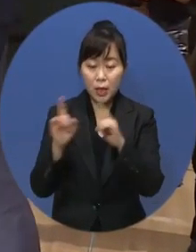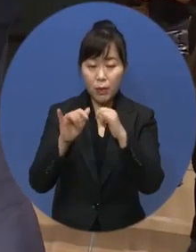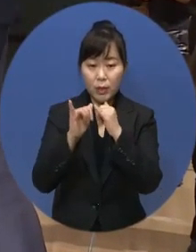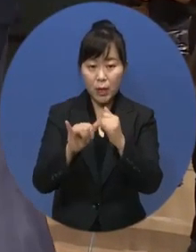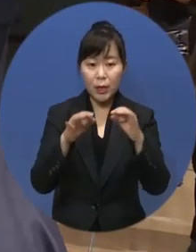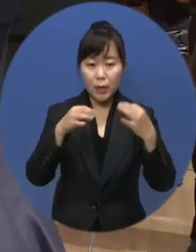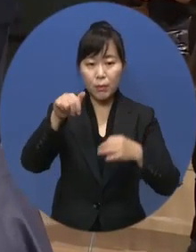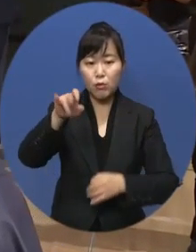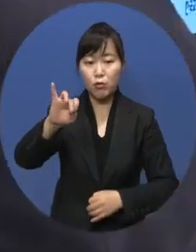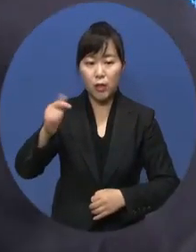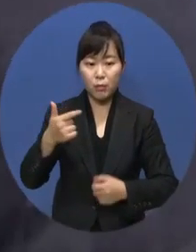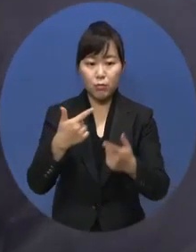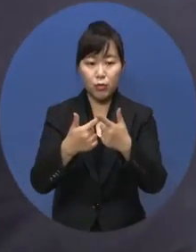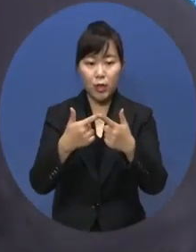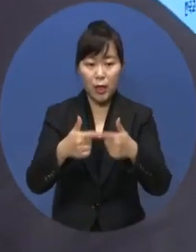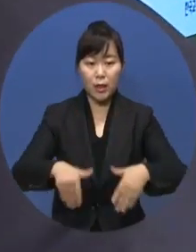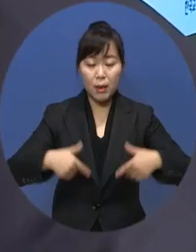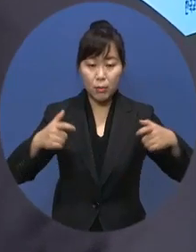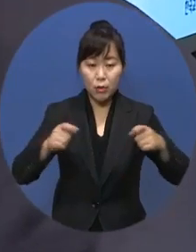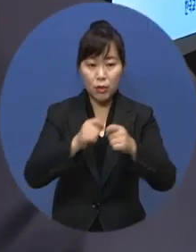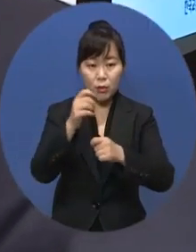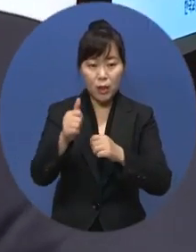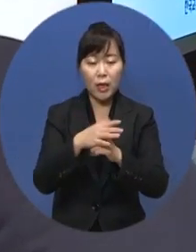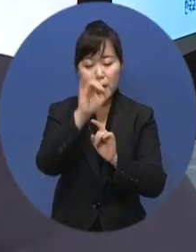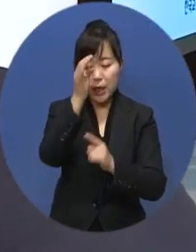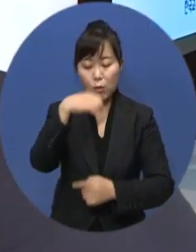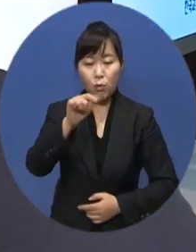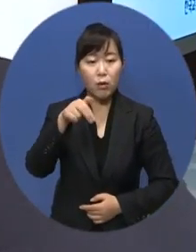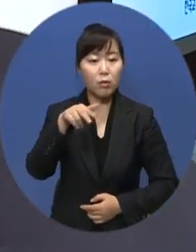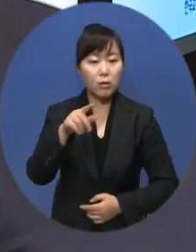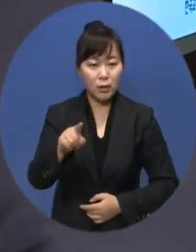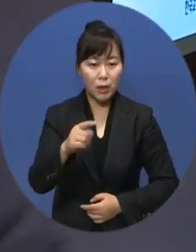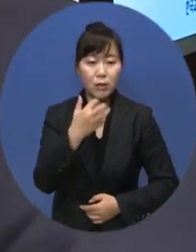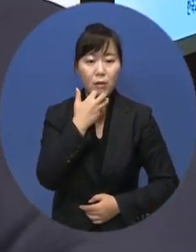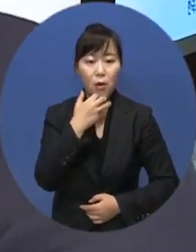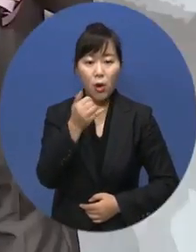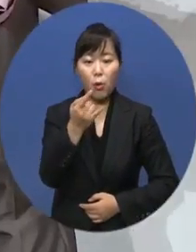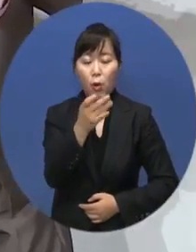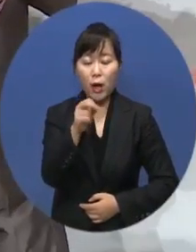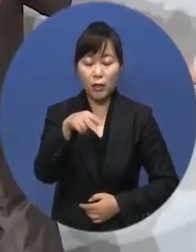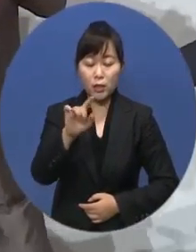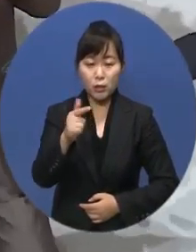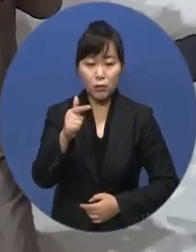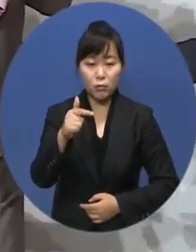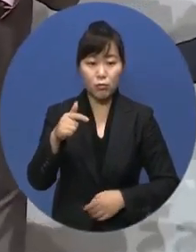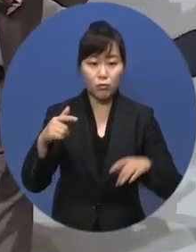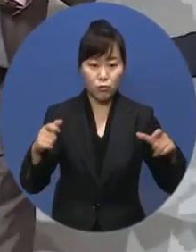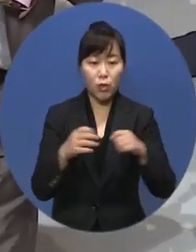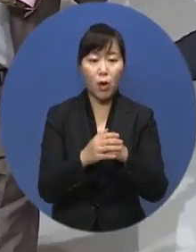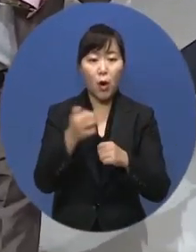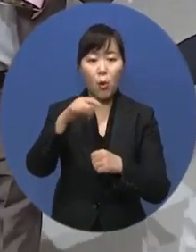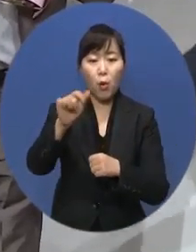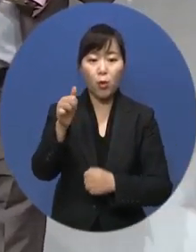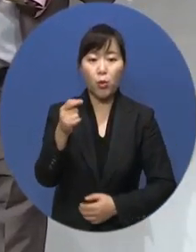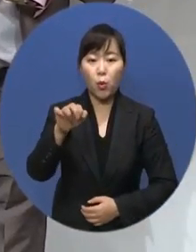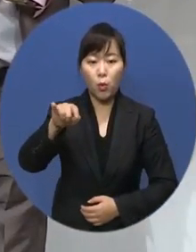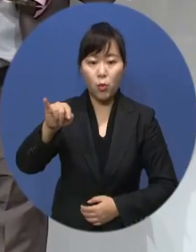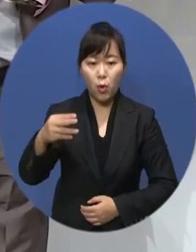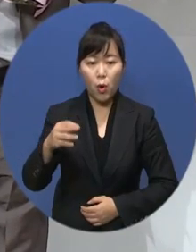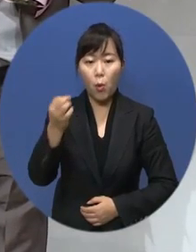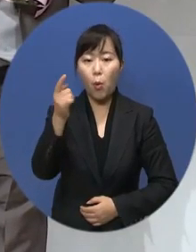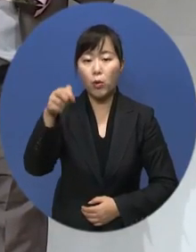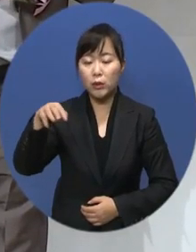김규인 부산 남구지회장, 이원자 서울 광진구지회장, 권호걸 옥천군지회장이